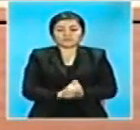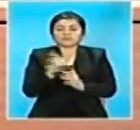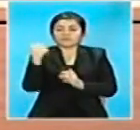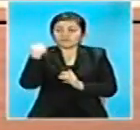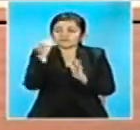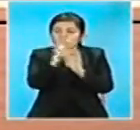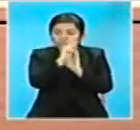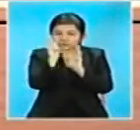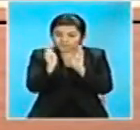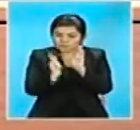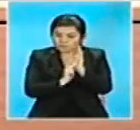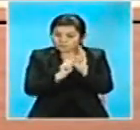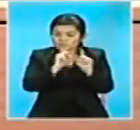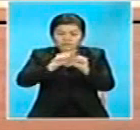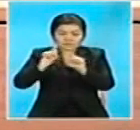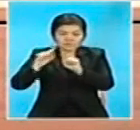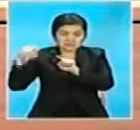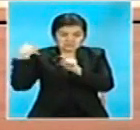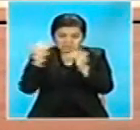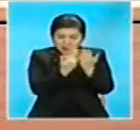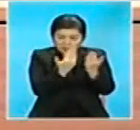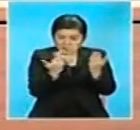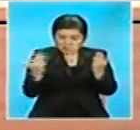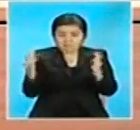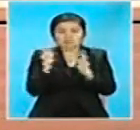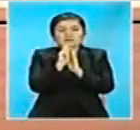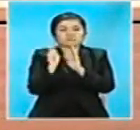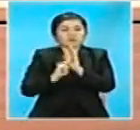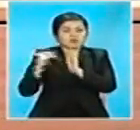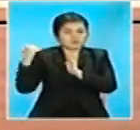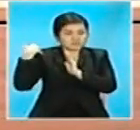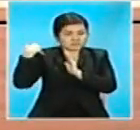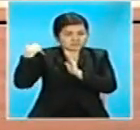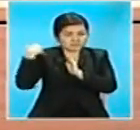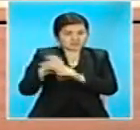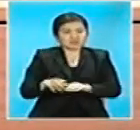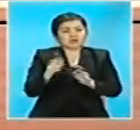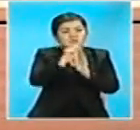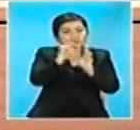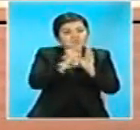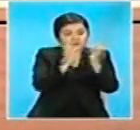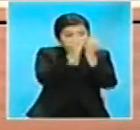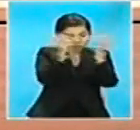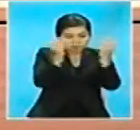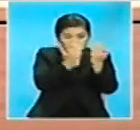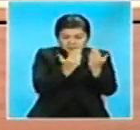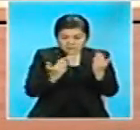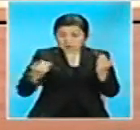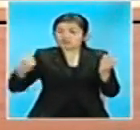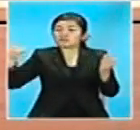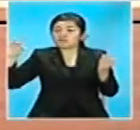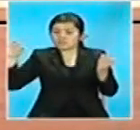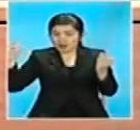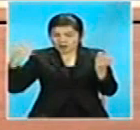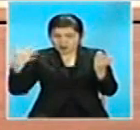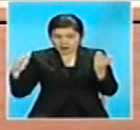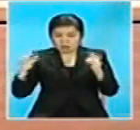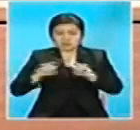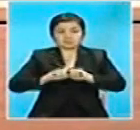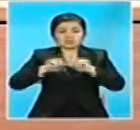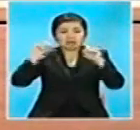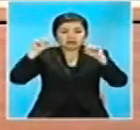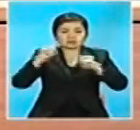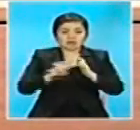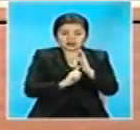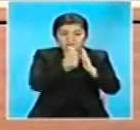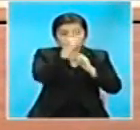ายนะครับมาหลายฉบับถึงวันนี้มี18ฉบับเข้าไปแล้วนะครับแต่ว่าการเมืองตั้งแต่